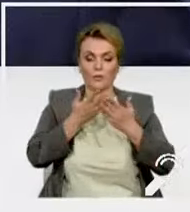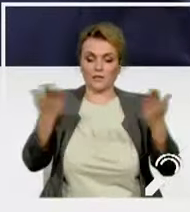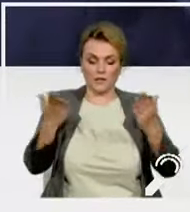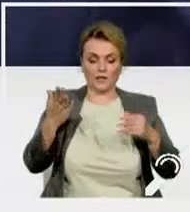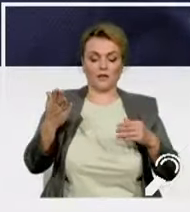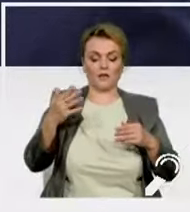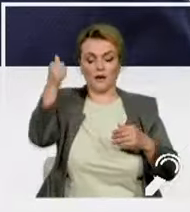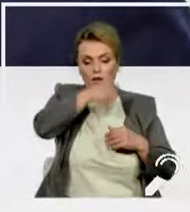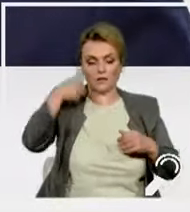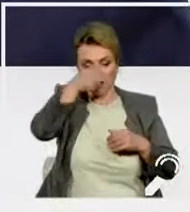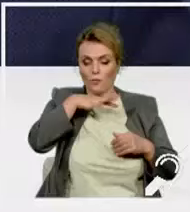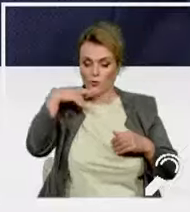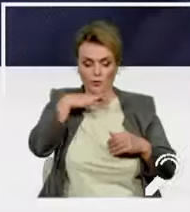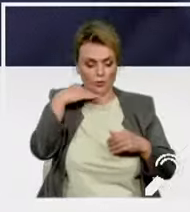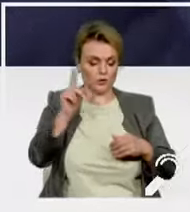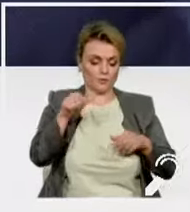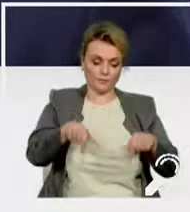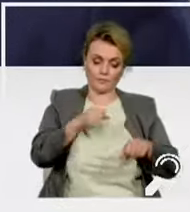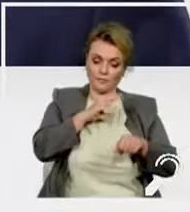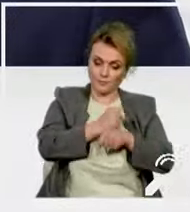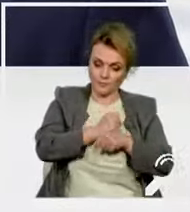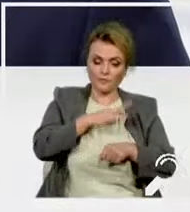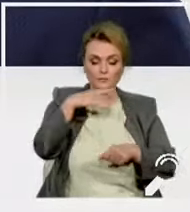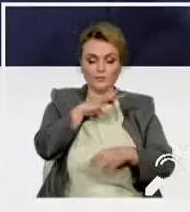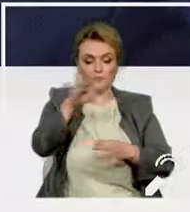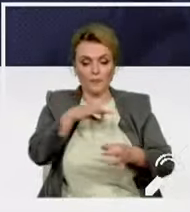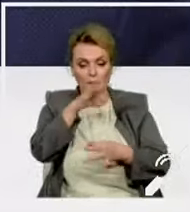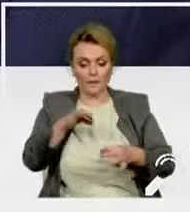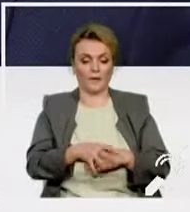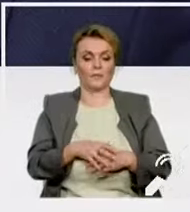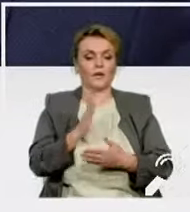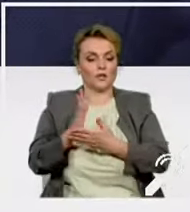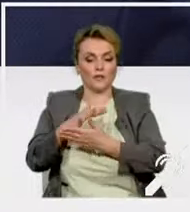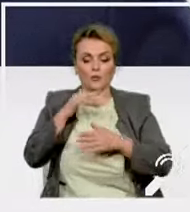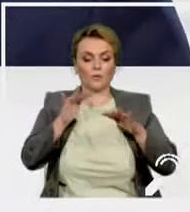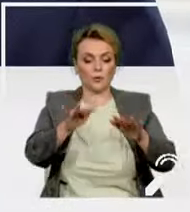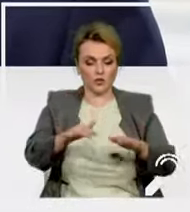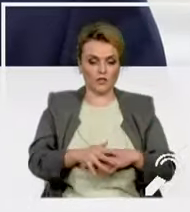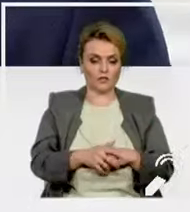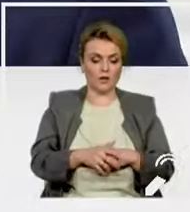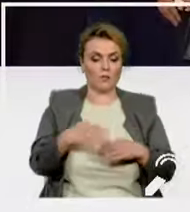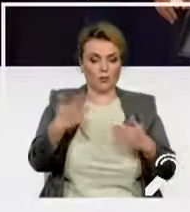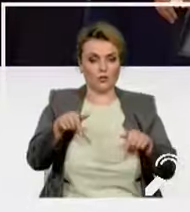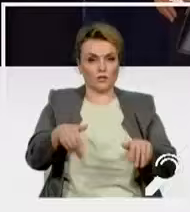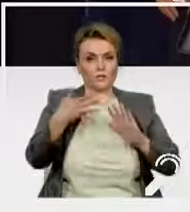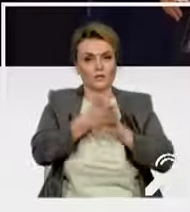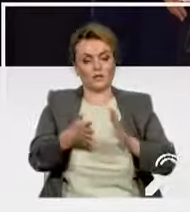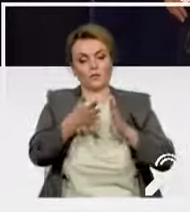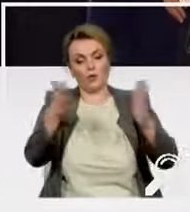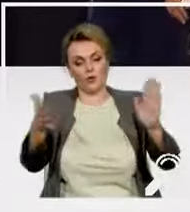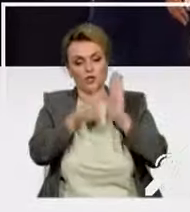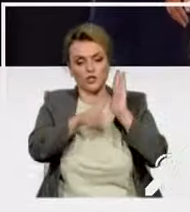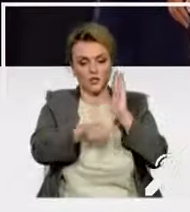despre investiții realizate deja sau care sunt în proces de implementare, depășesc 60 de milioane de euro. Lucrările